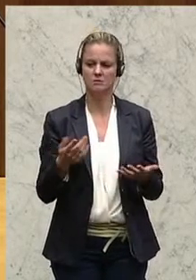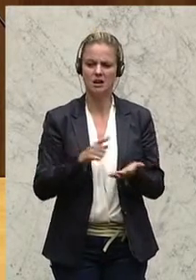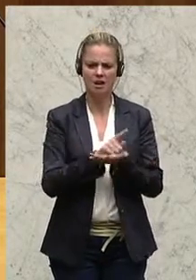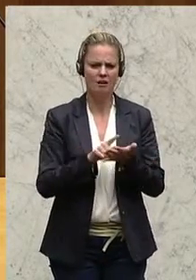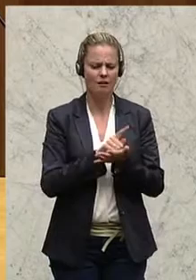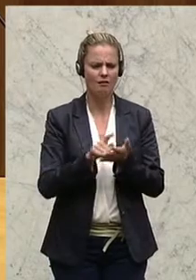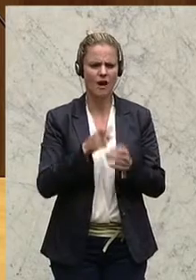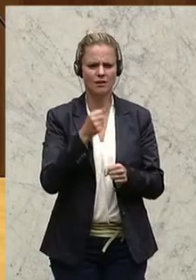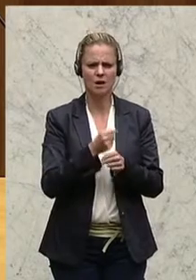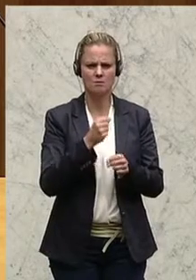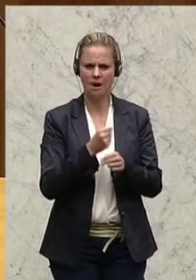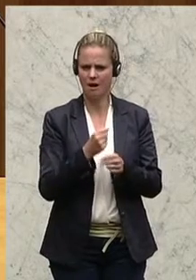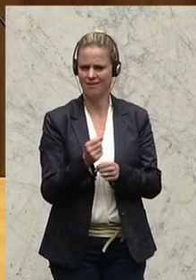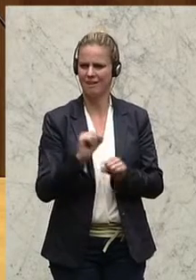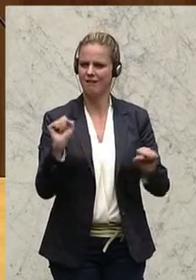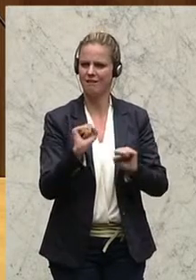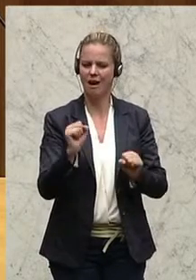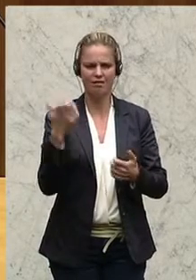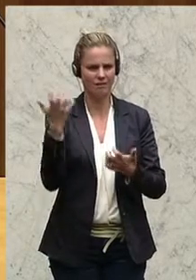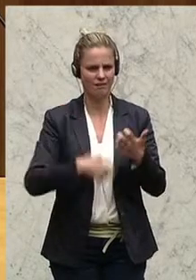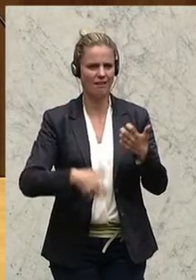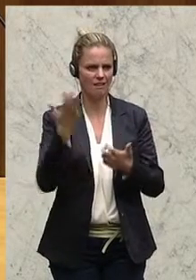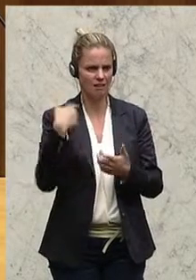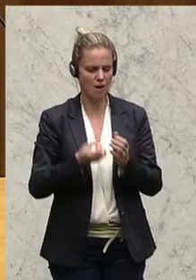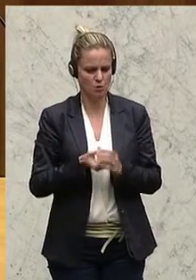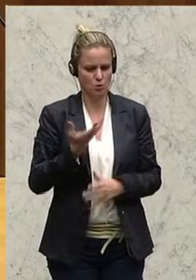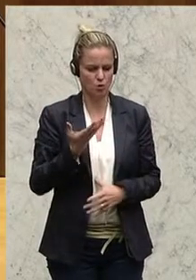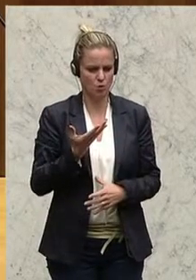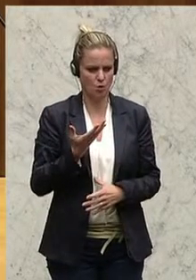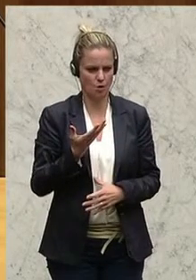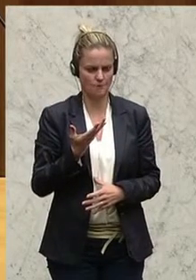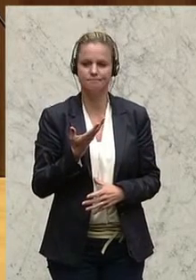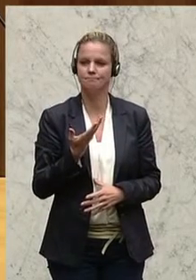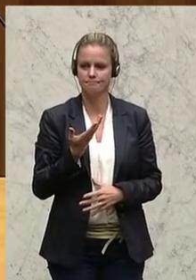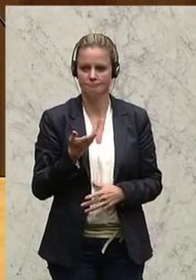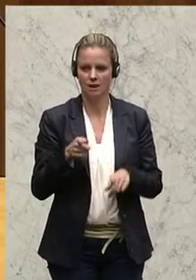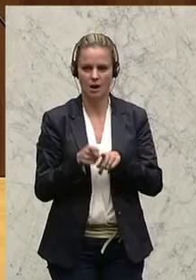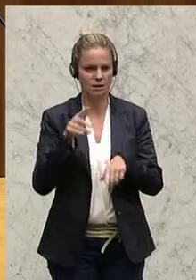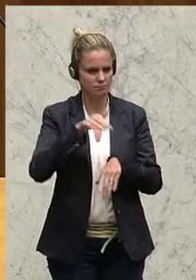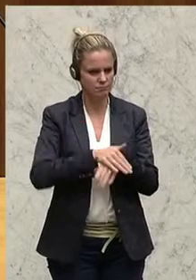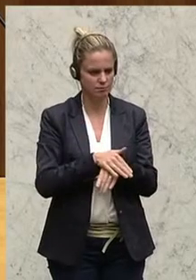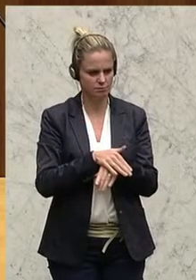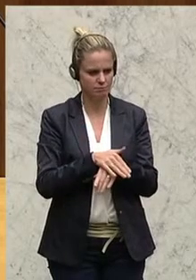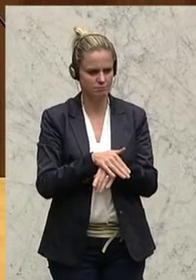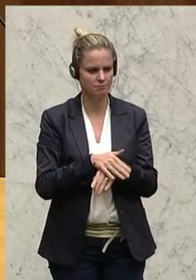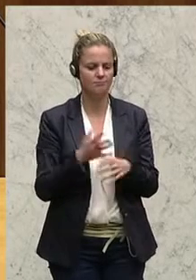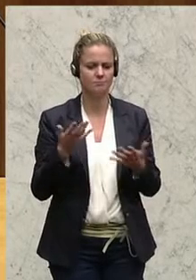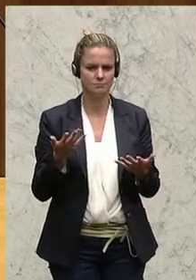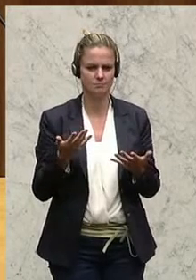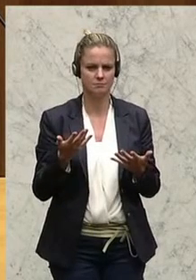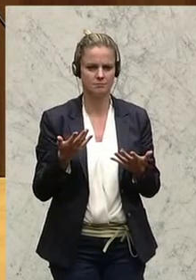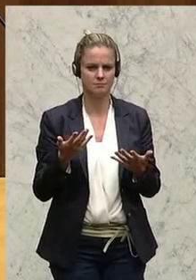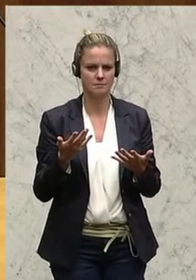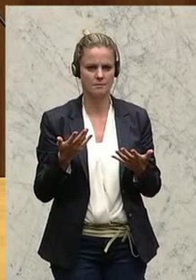des Kalten Krieges. Das hat mein Vorredner schon ausgeführt. Auch aus der Erkenntnis, dass keine Seite Frieden